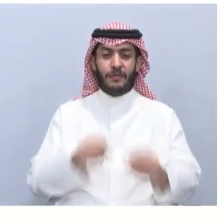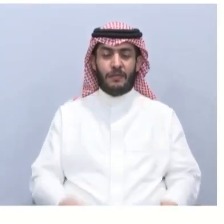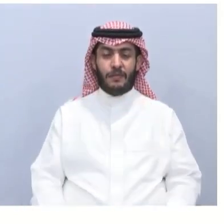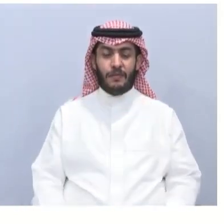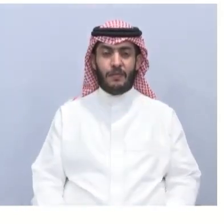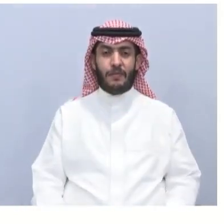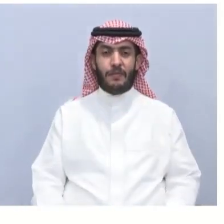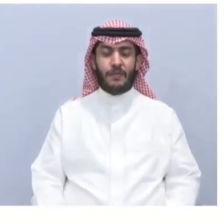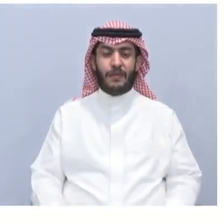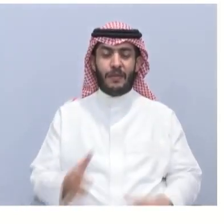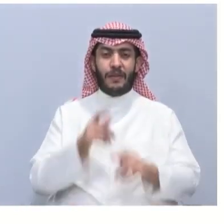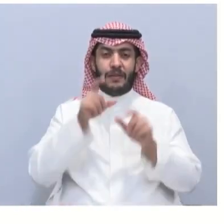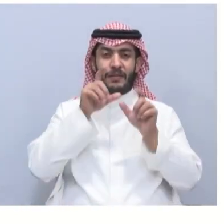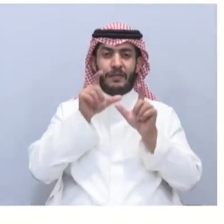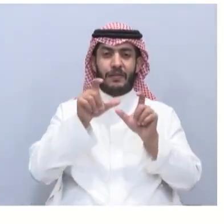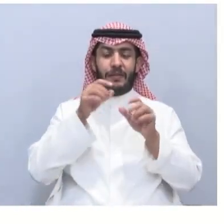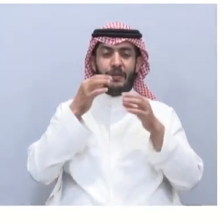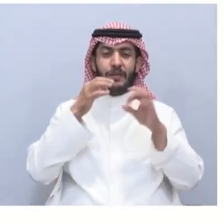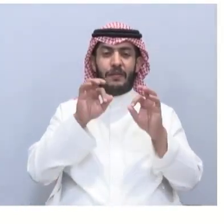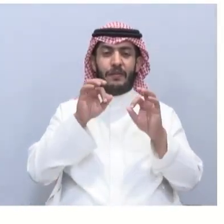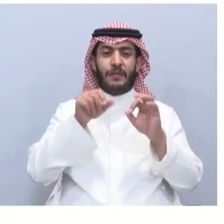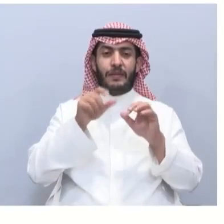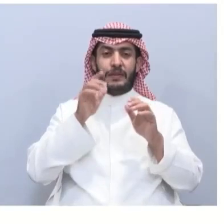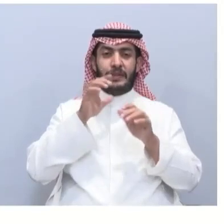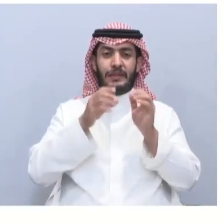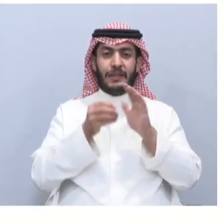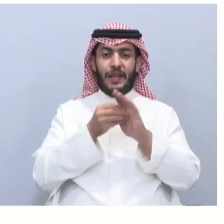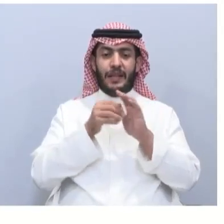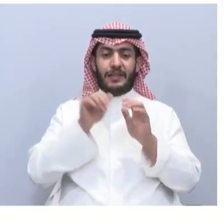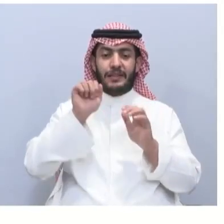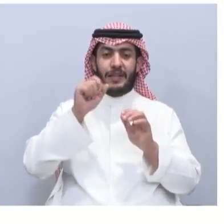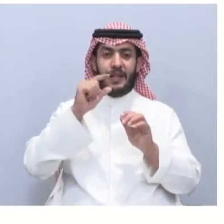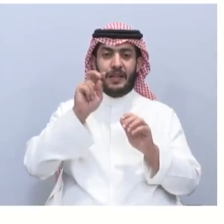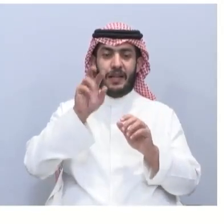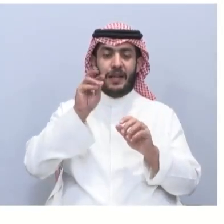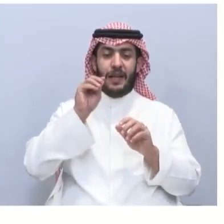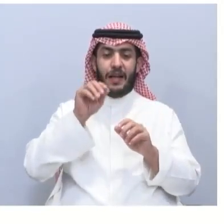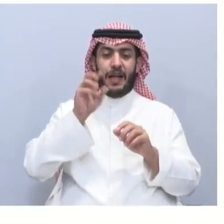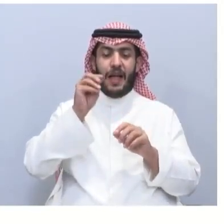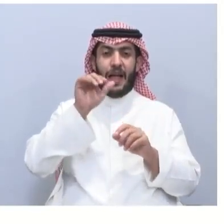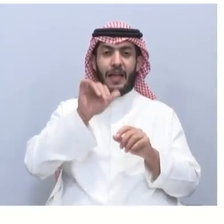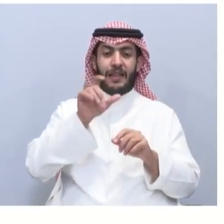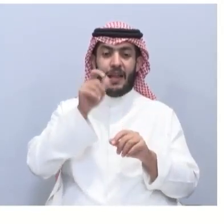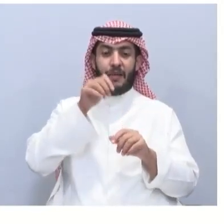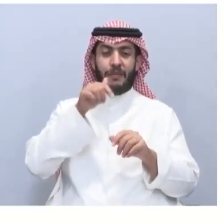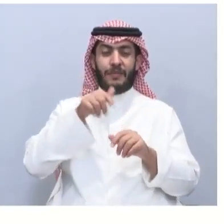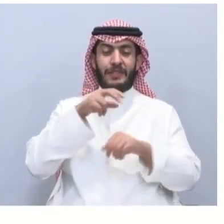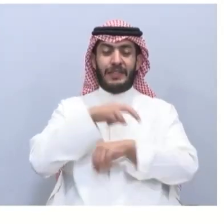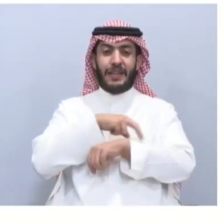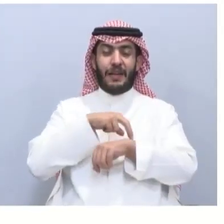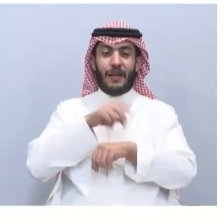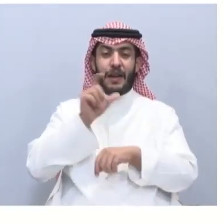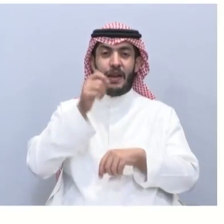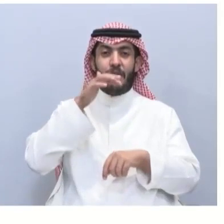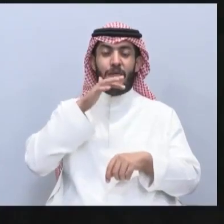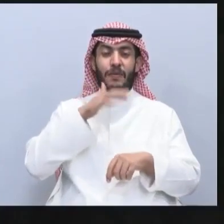ولذلك نحرص دائما على هذه الصدقه من هدي النبي صلى الله عليه وسلم في الزكاه النبي